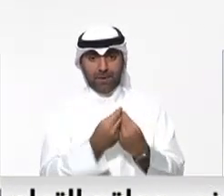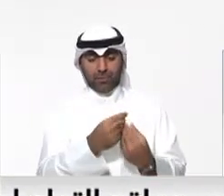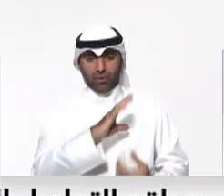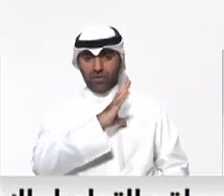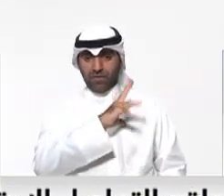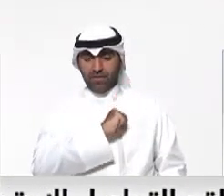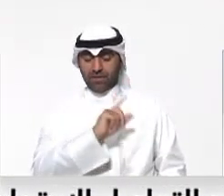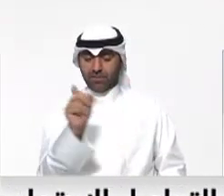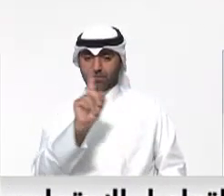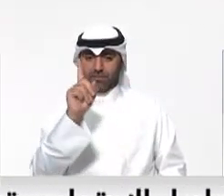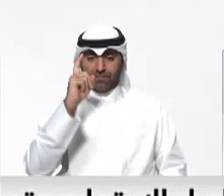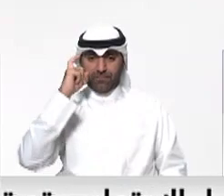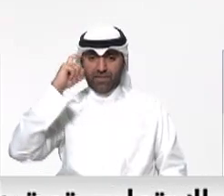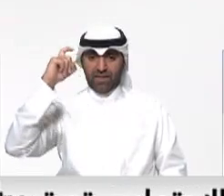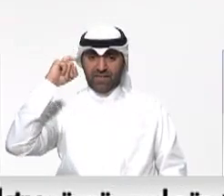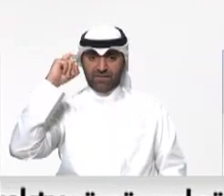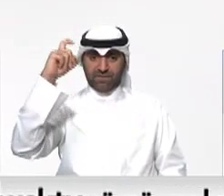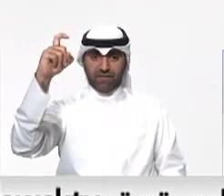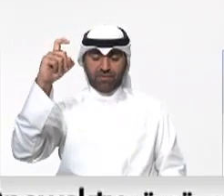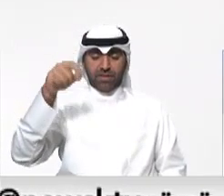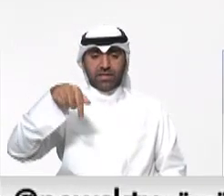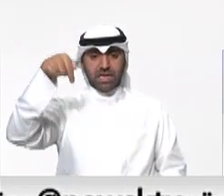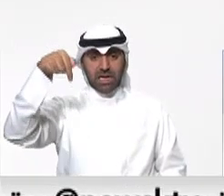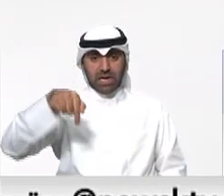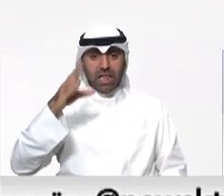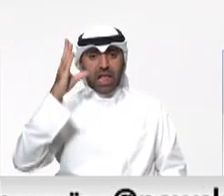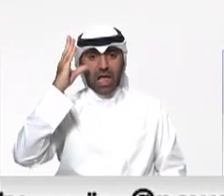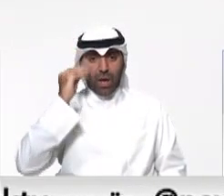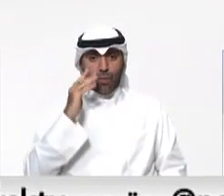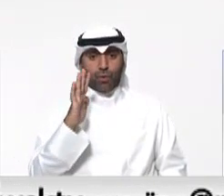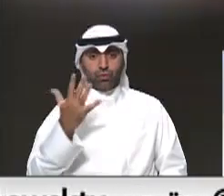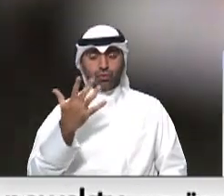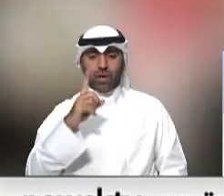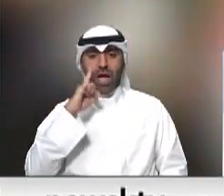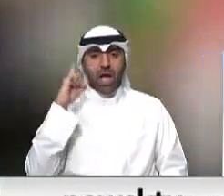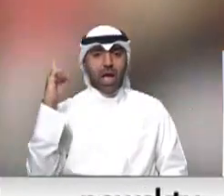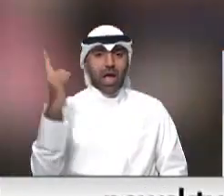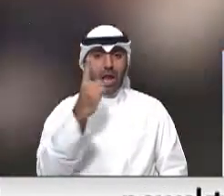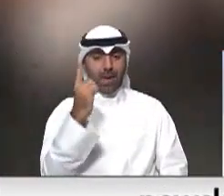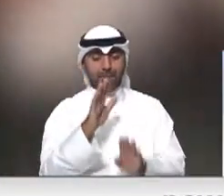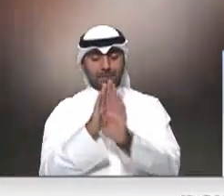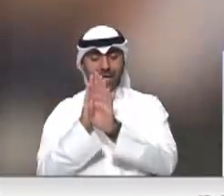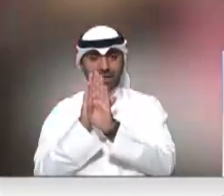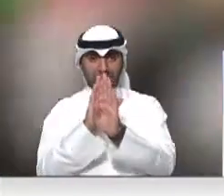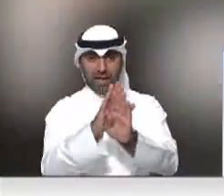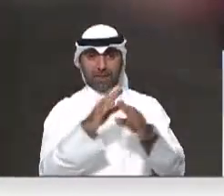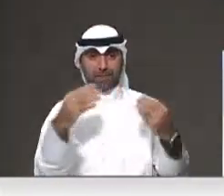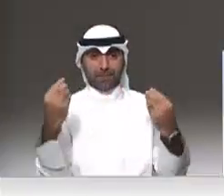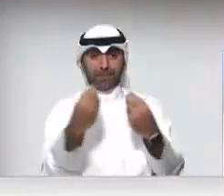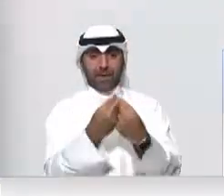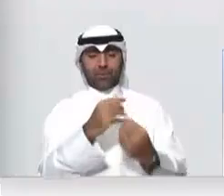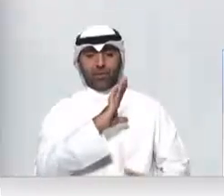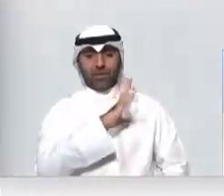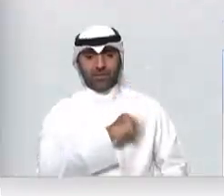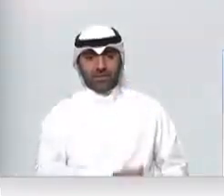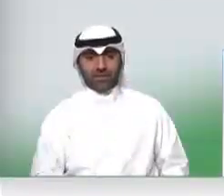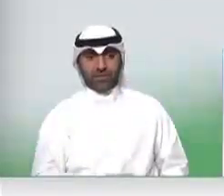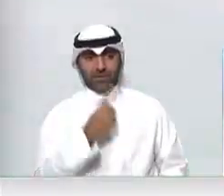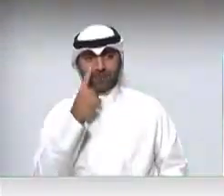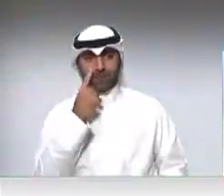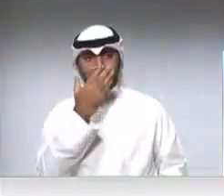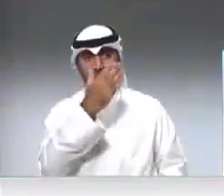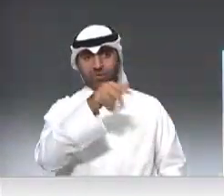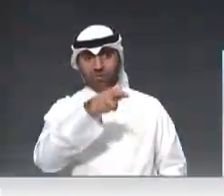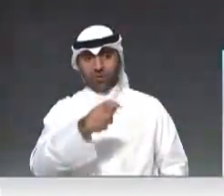التي أصبحت في حالة من الحزن والغضب. كما ذكرت شبكة فوكس نيوز أن جامعات في العديد من المدن الأمريكية شهدت